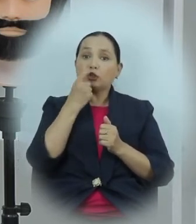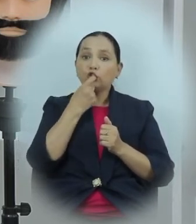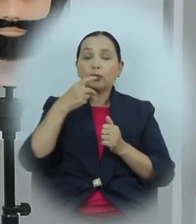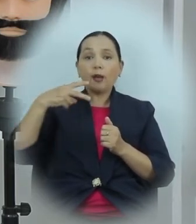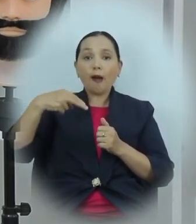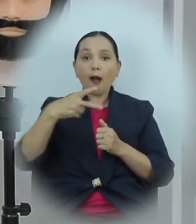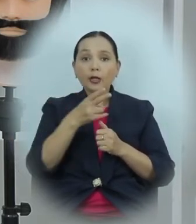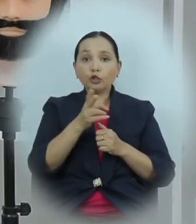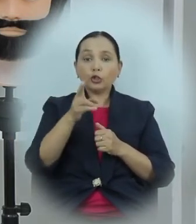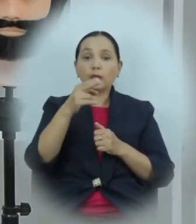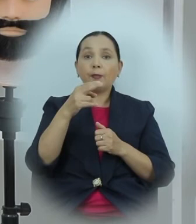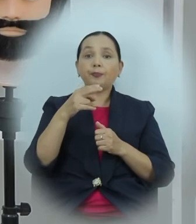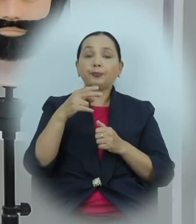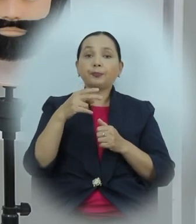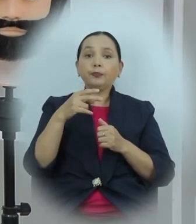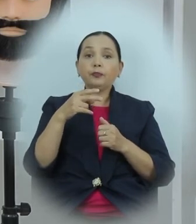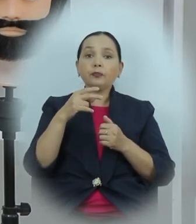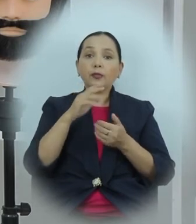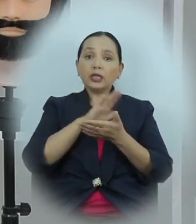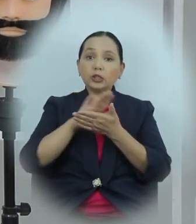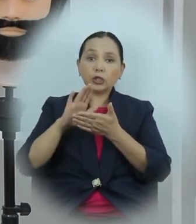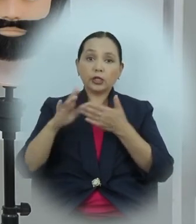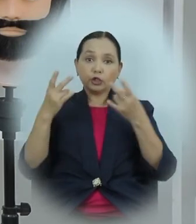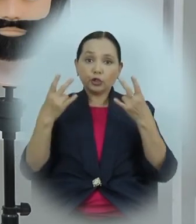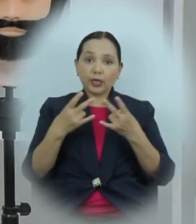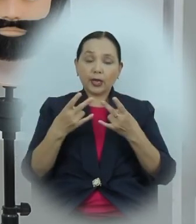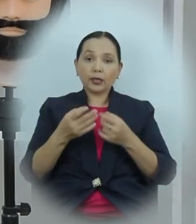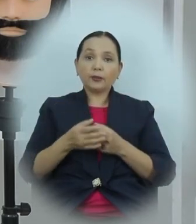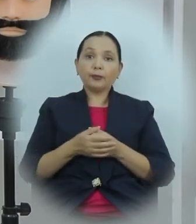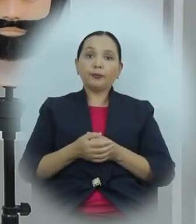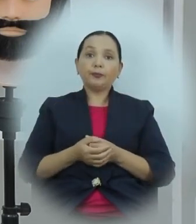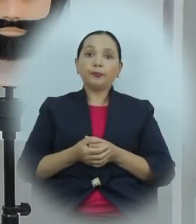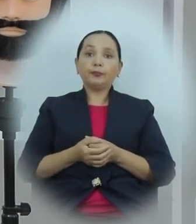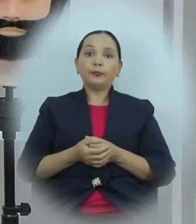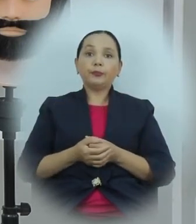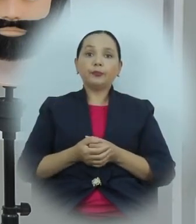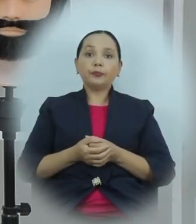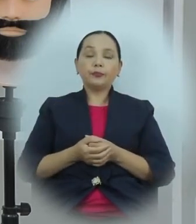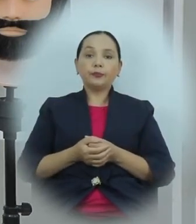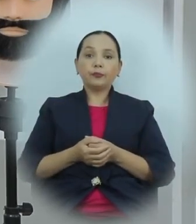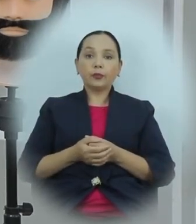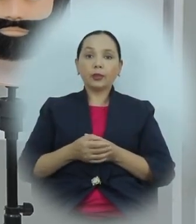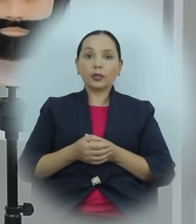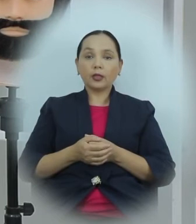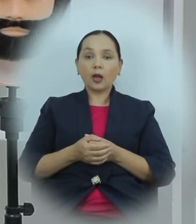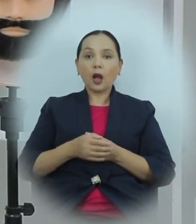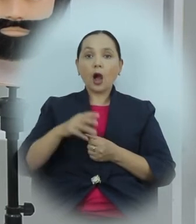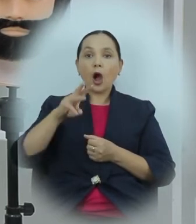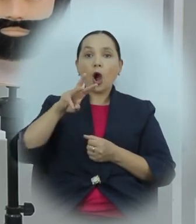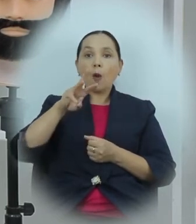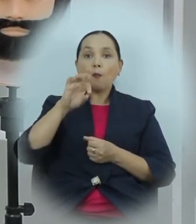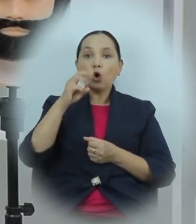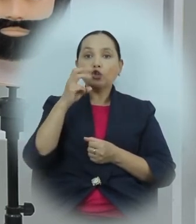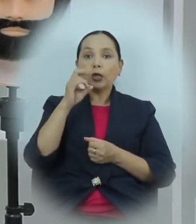qaychini dezinfeksiyalash kerak. Xo'p, qaychilar